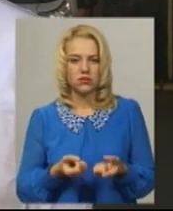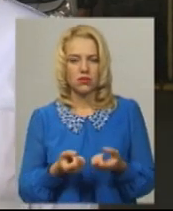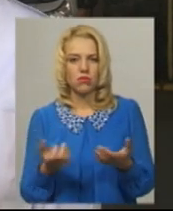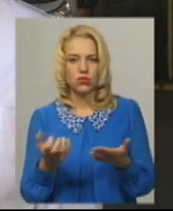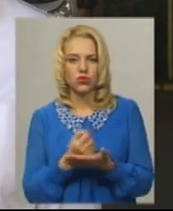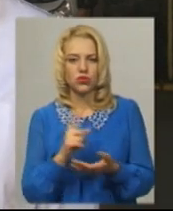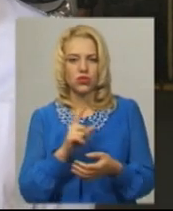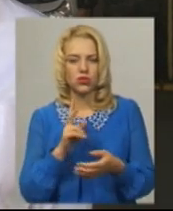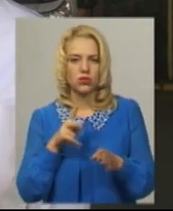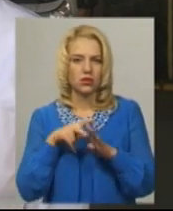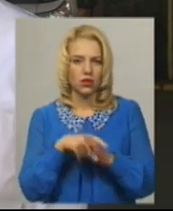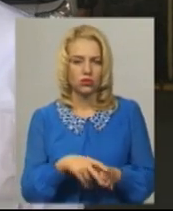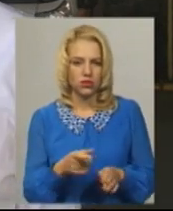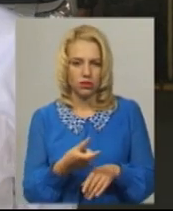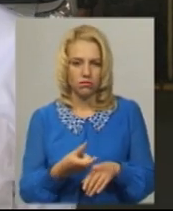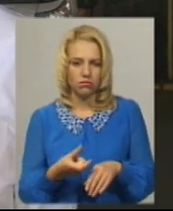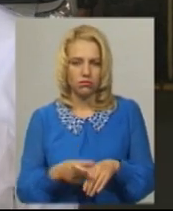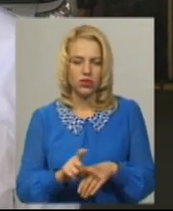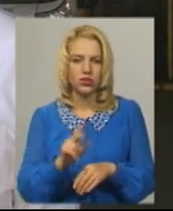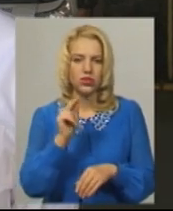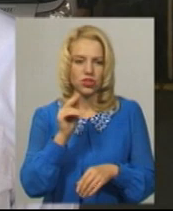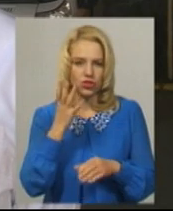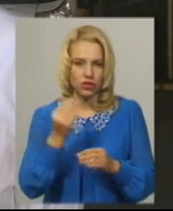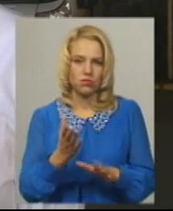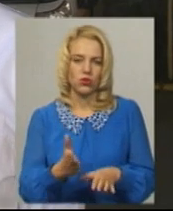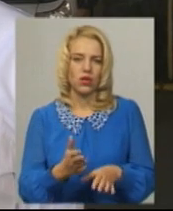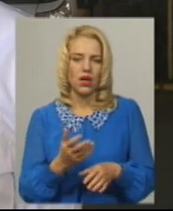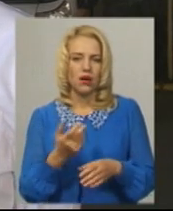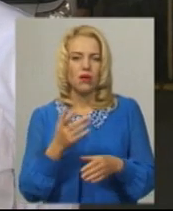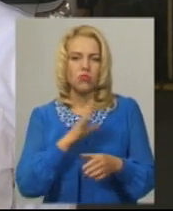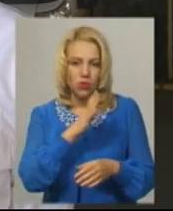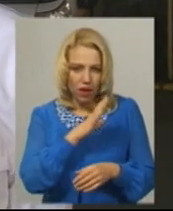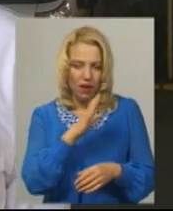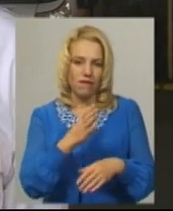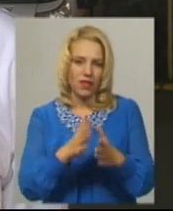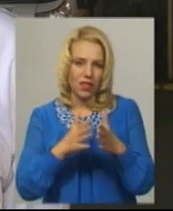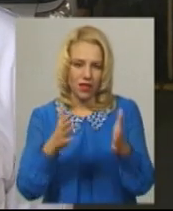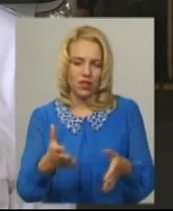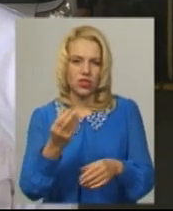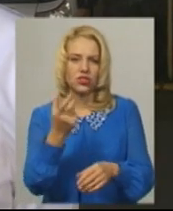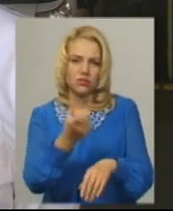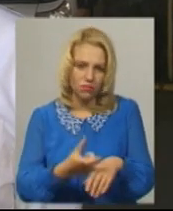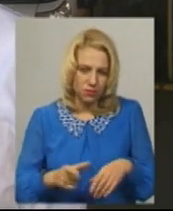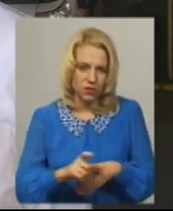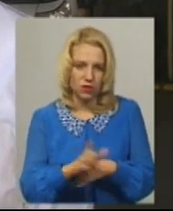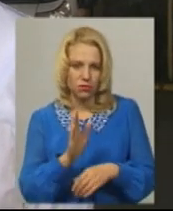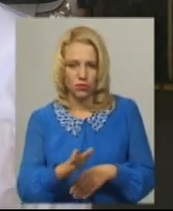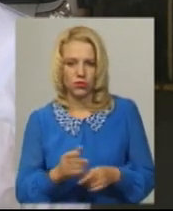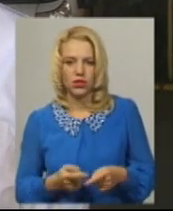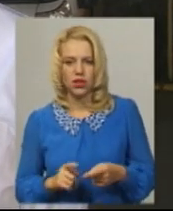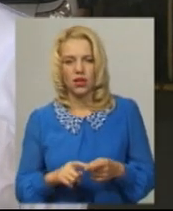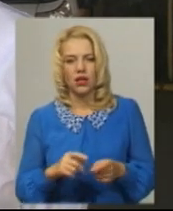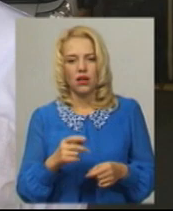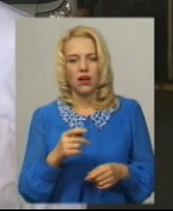більша, крім того була велика, а зараз в нічний час за рахунок того, що виходить на лінію надвід деколи на три